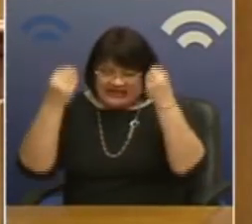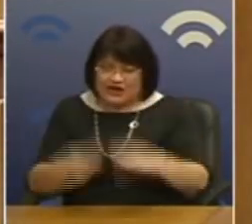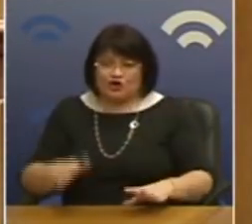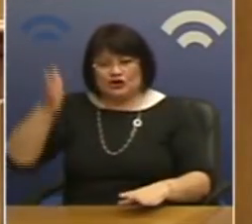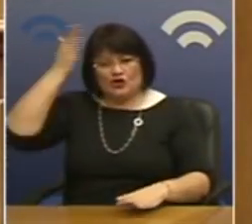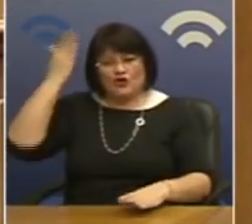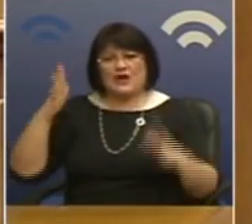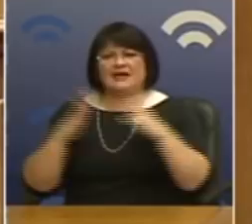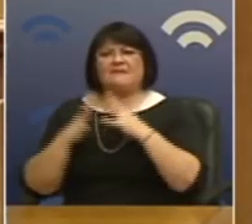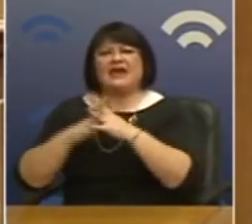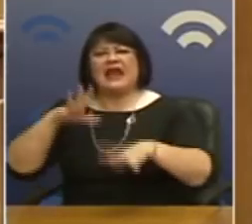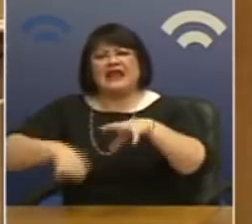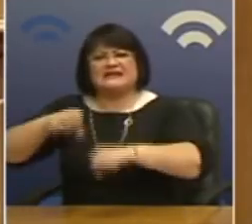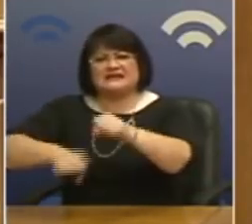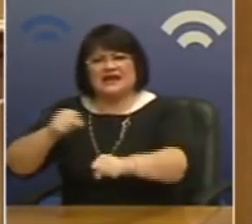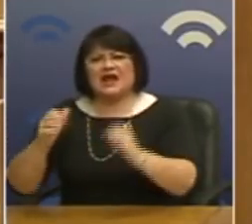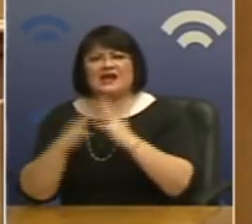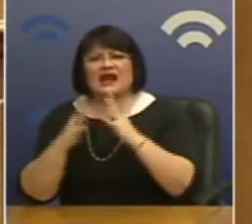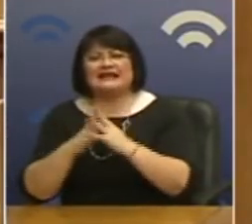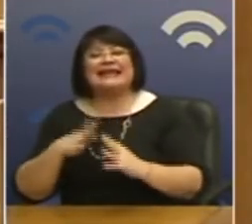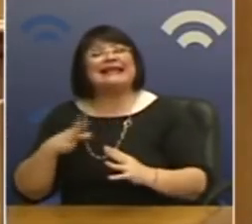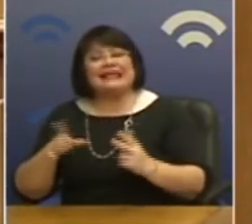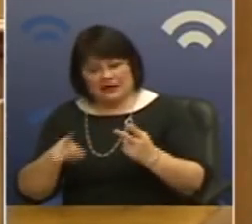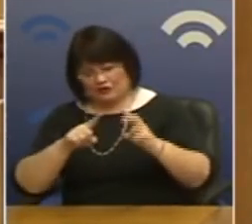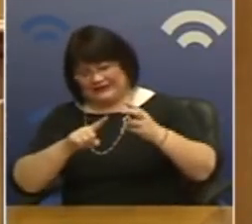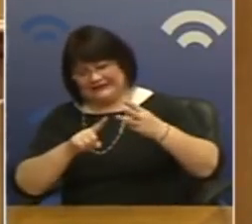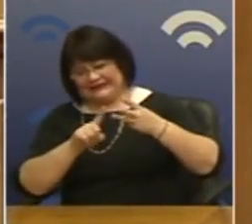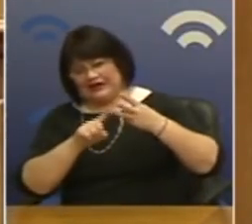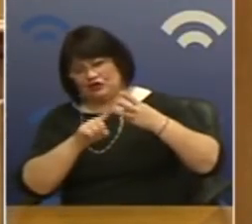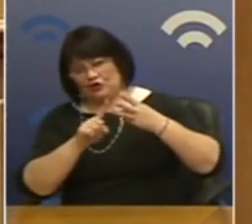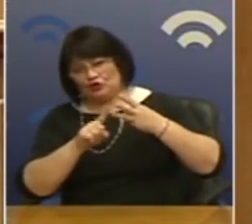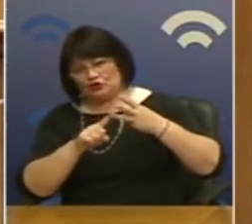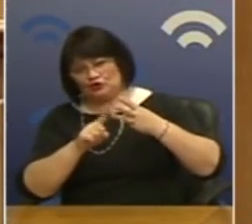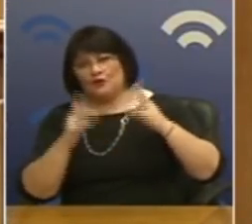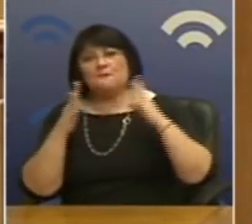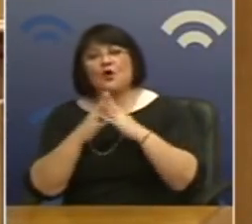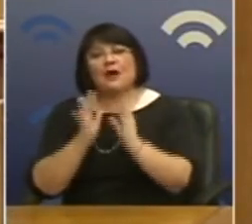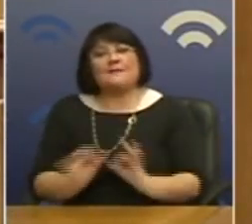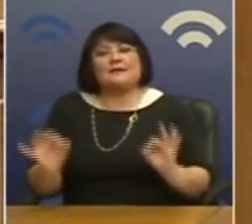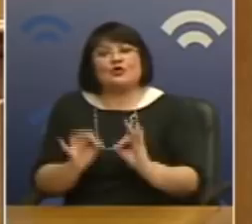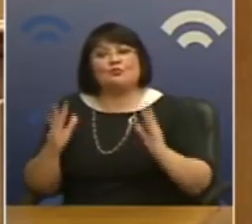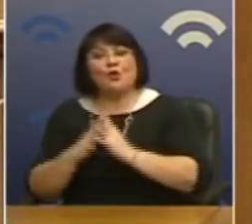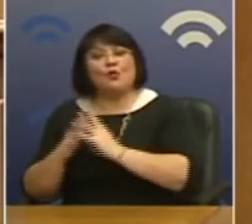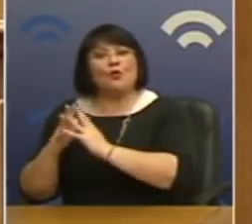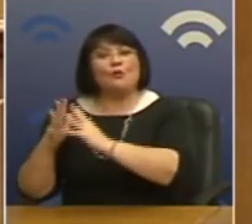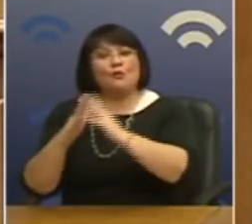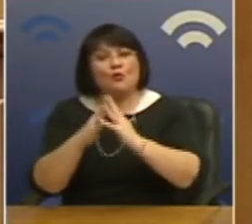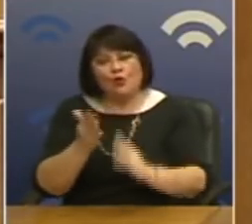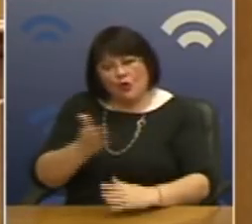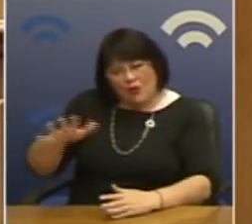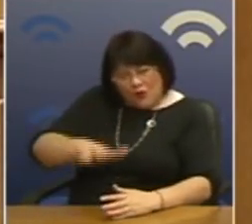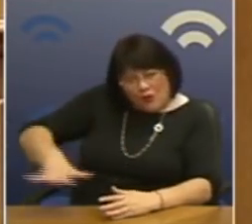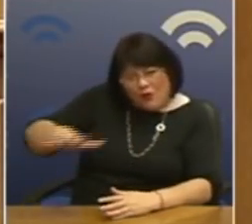ιμπεριαλιστικών κρατών και διεθνών ενώσεών τους. Τρίτο, εντείνονται οι πολεμικές προετοιμασίες, ιδιαίτερα στη Μέση